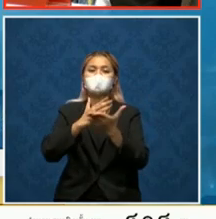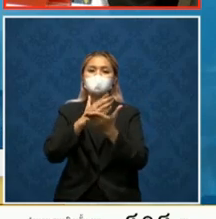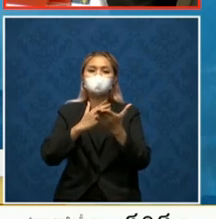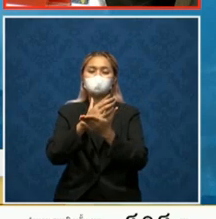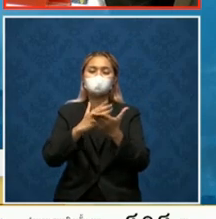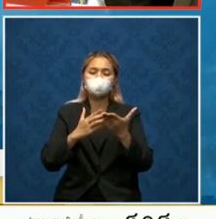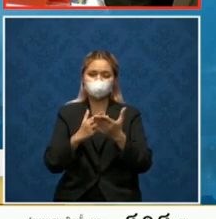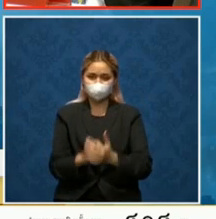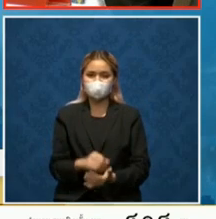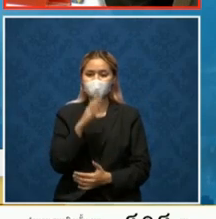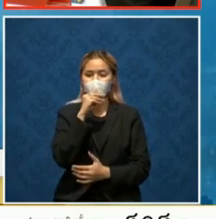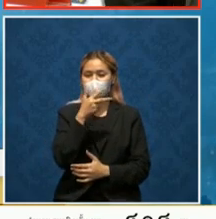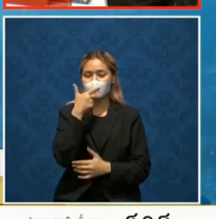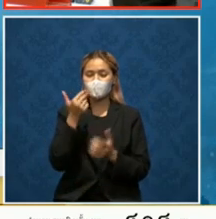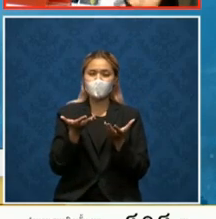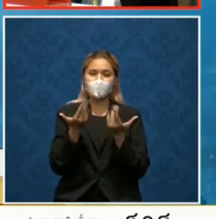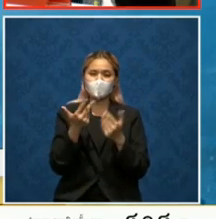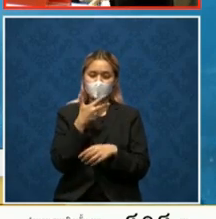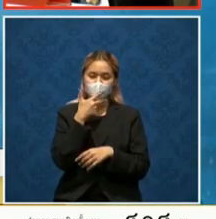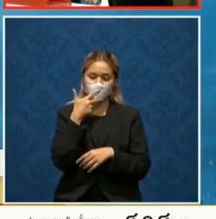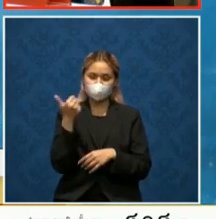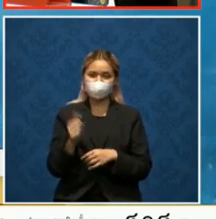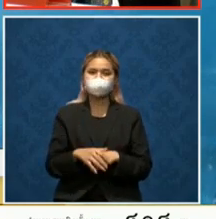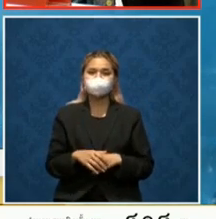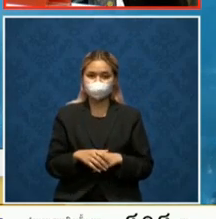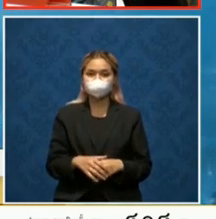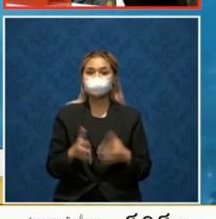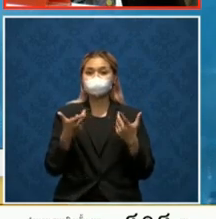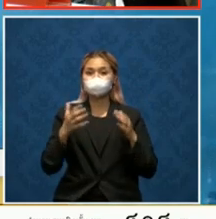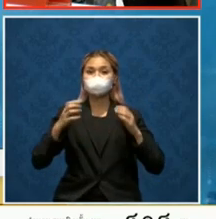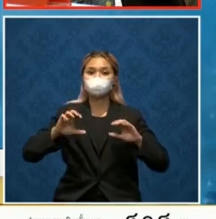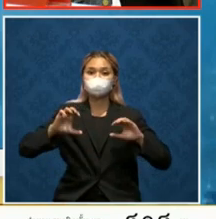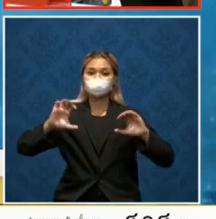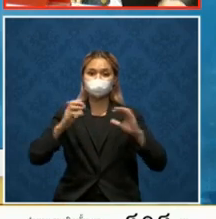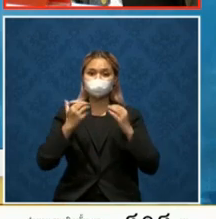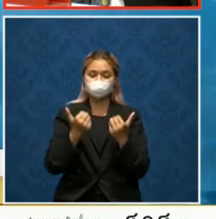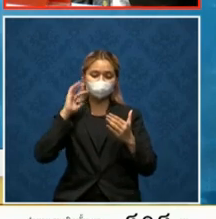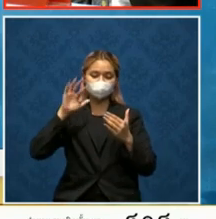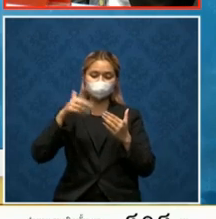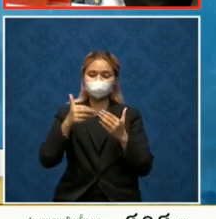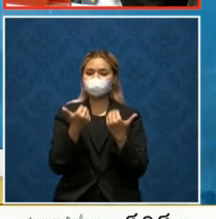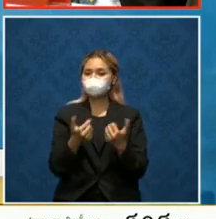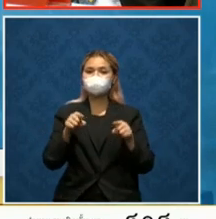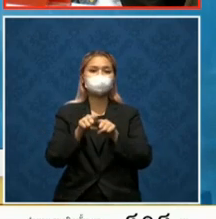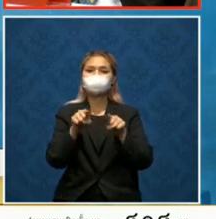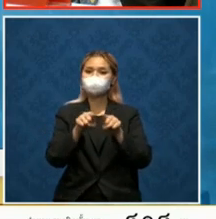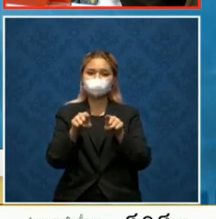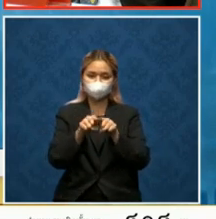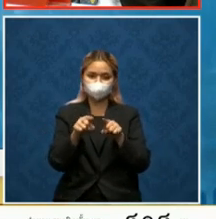เพราะพริ้งเช่นกับรัฐบาลที่เป็นอยู่วันนี้แหละ